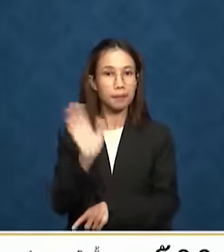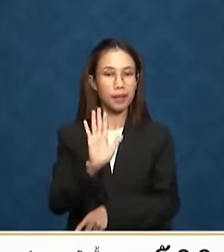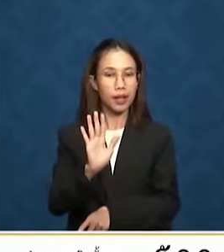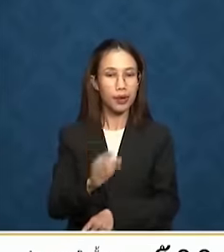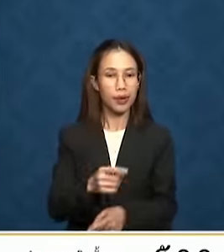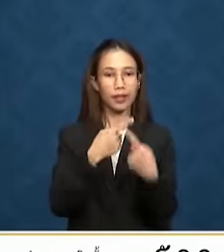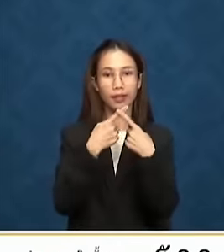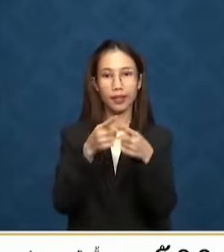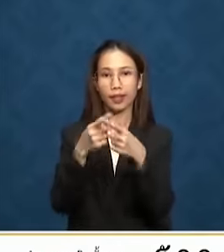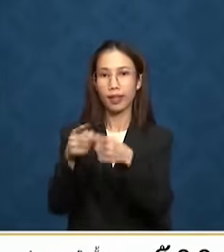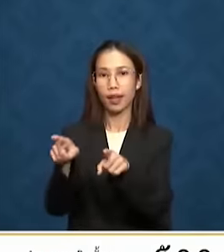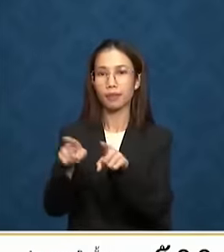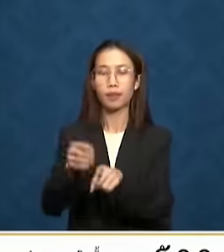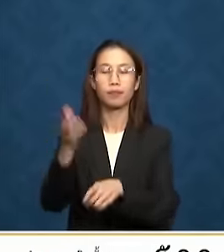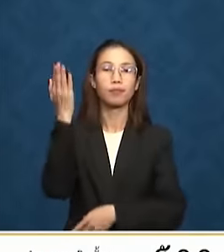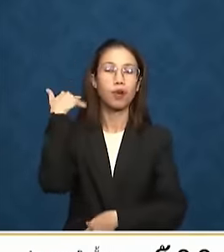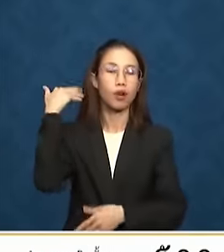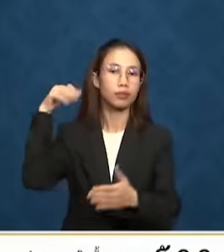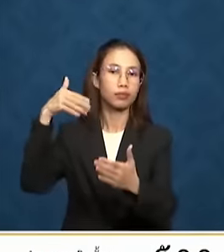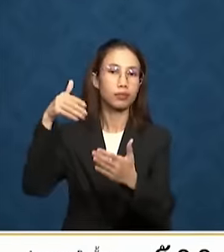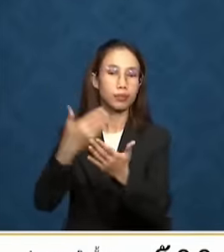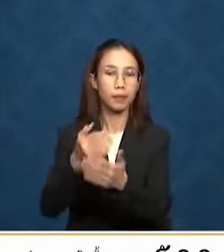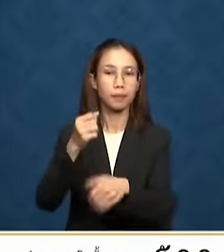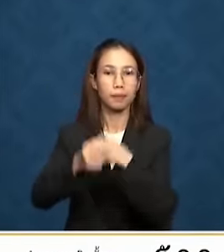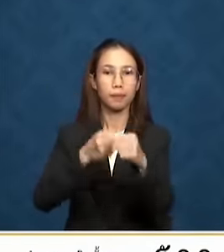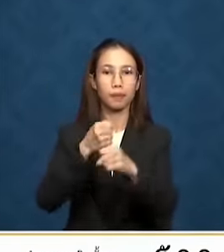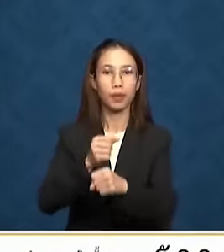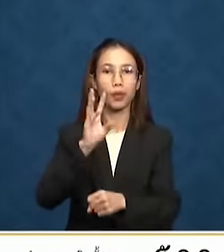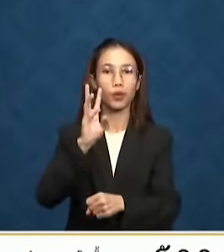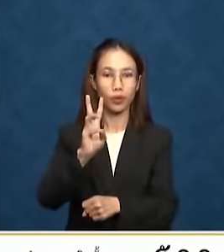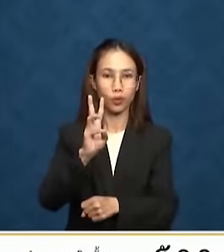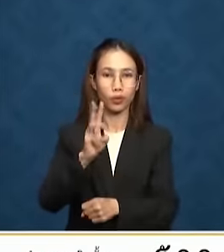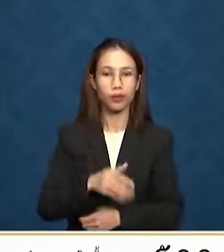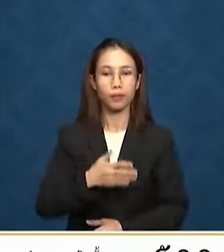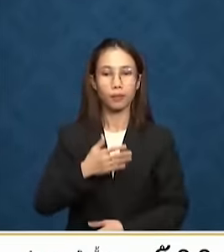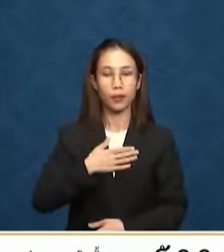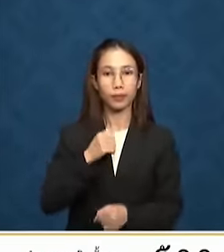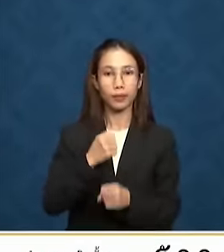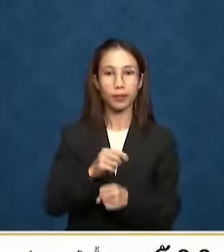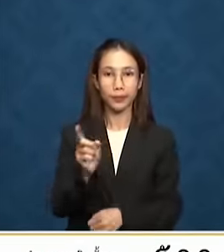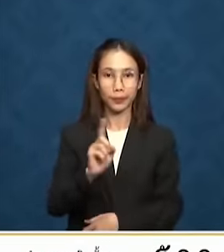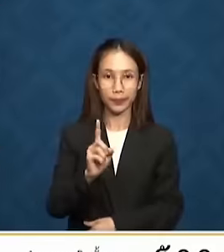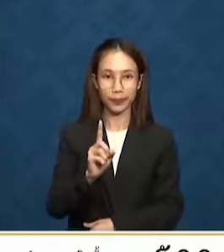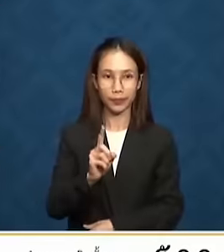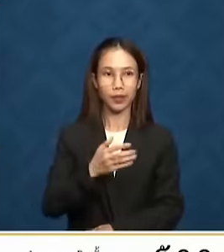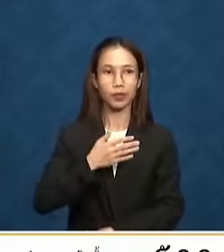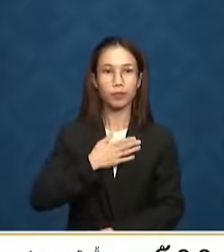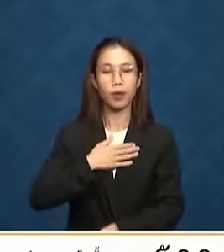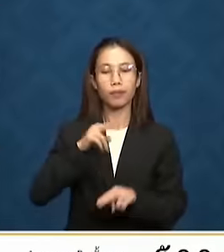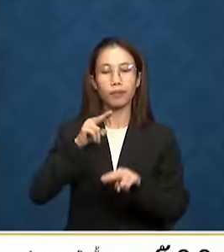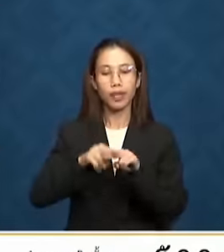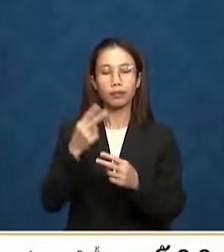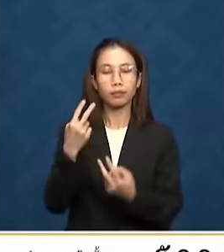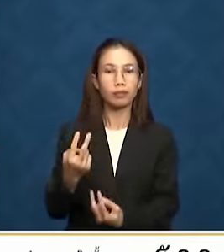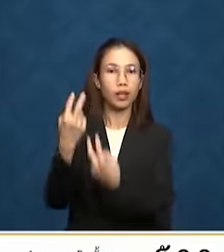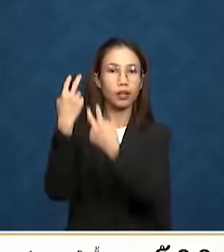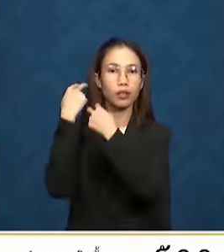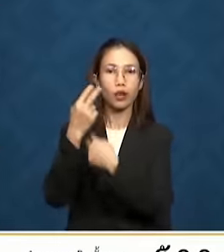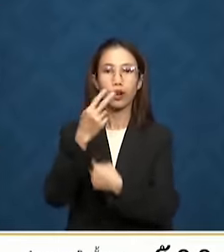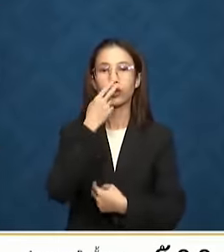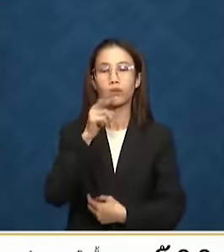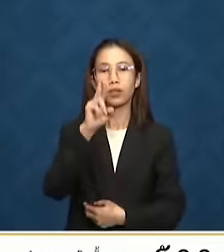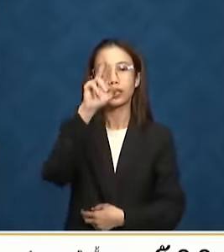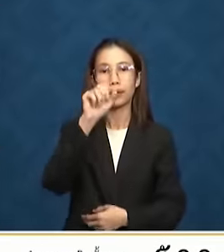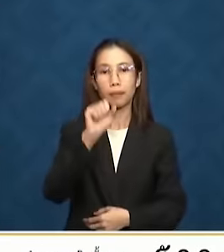ที่ได้เคยทำมาในตลอดช่วงเอ่อ 6ปีที่ผ่านมาผมทำอย่างนี้ครับท่านประธานผมไปนั่งไล่ดูรัฐสภา